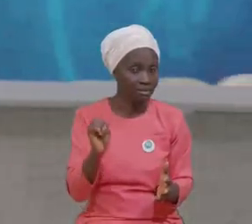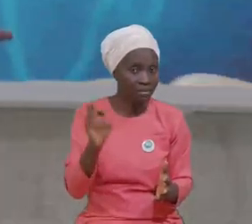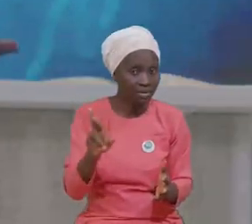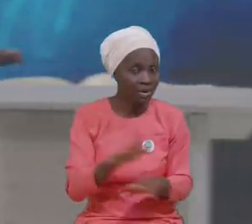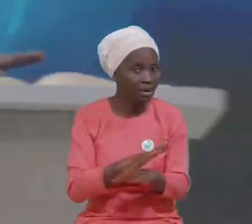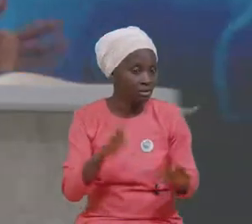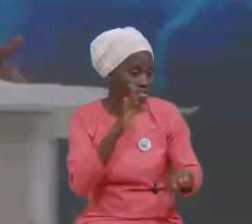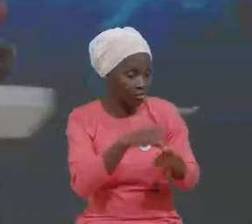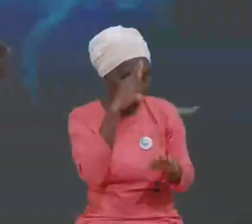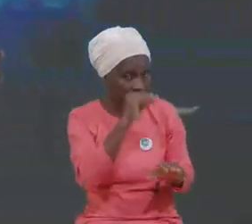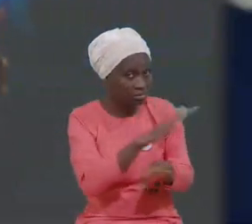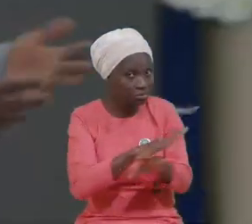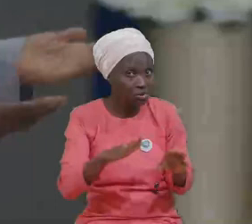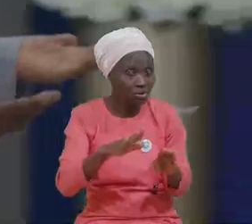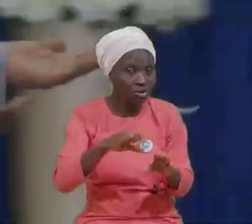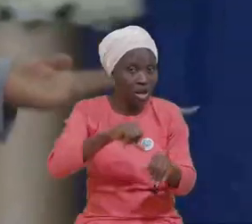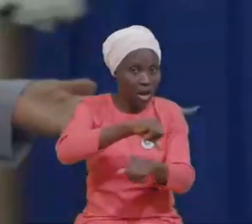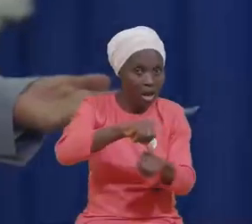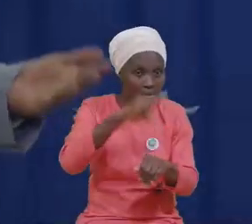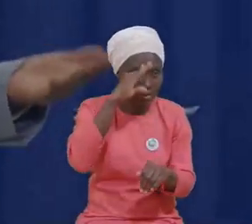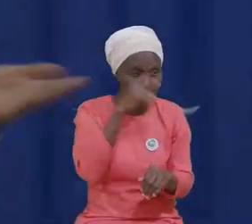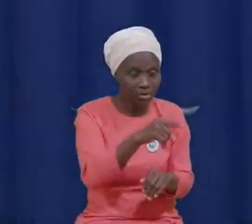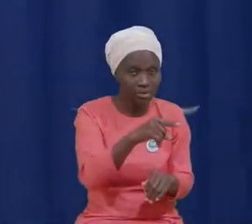Pierre ne l'a pas oint d'huile.